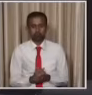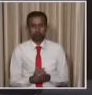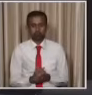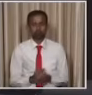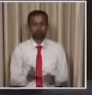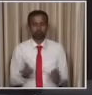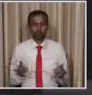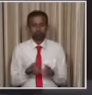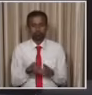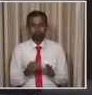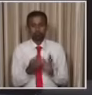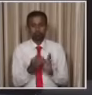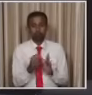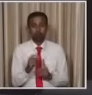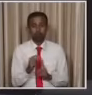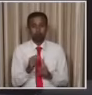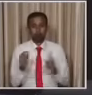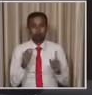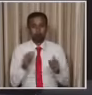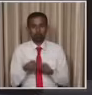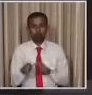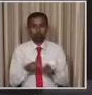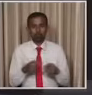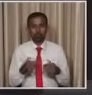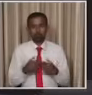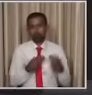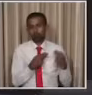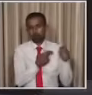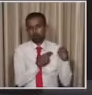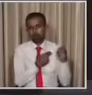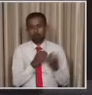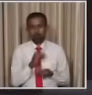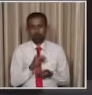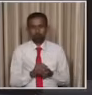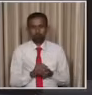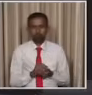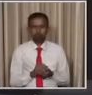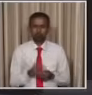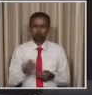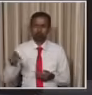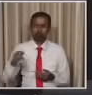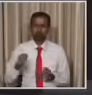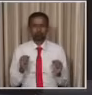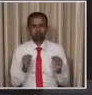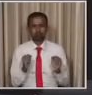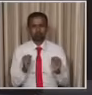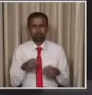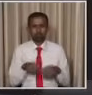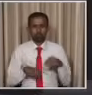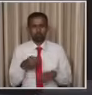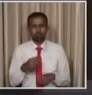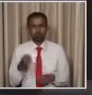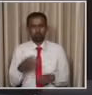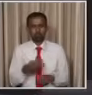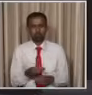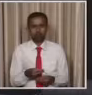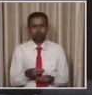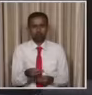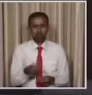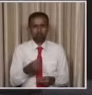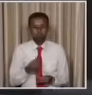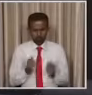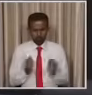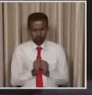එක්කම ව්‍යවස්ථාදායකයේ විදිහට අපිට වගකීමක් තිබෙනවා. කවුරු කලබල වුණත් මැතිවරණයට දින ගාණක් වුණත් අපි කළ